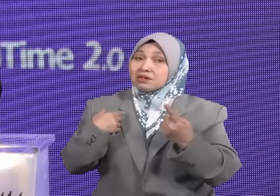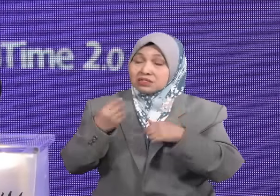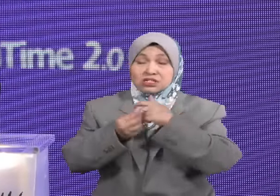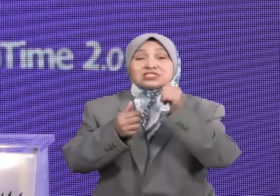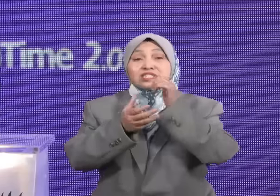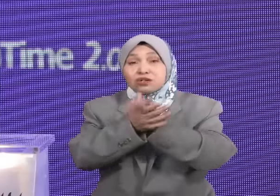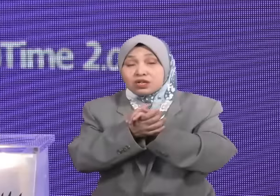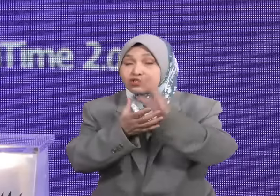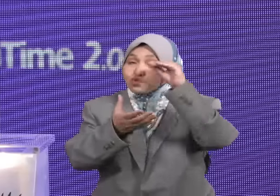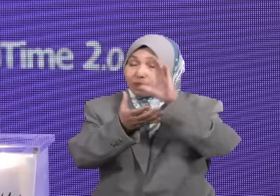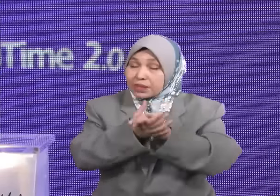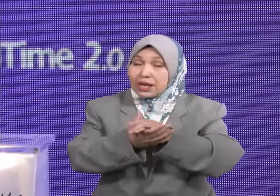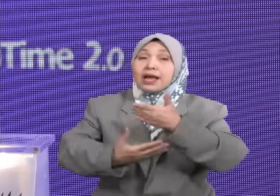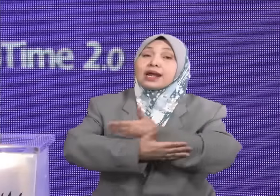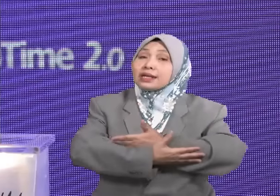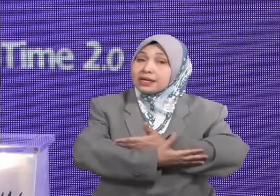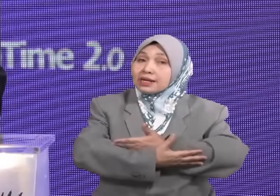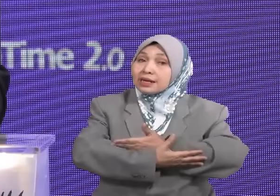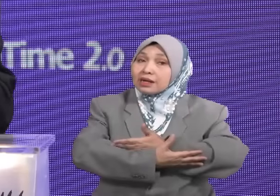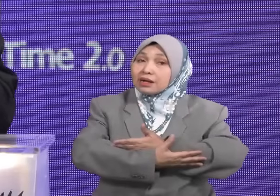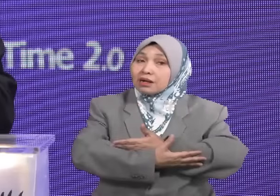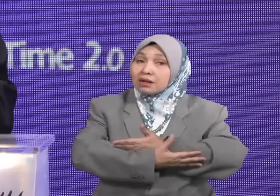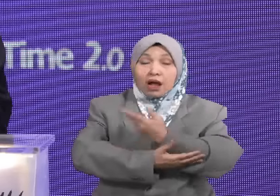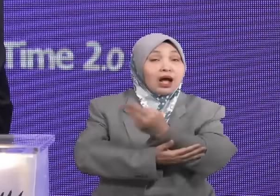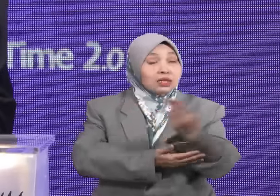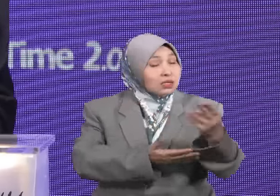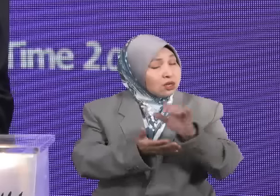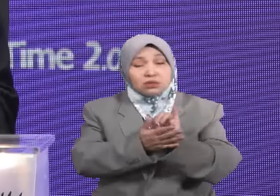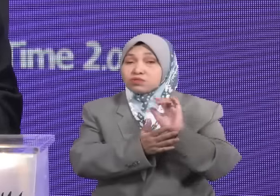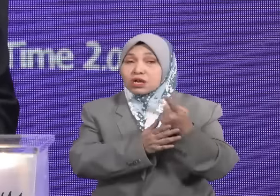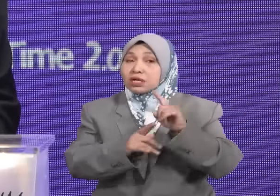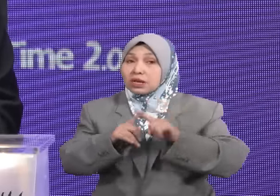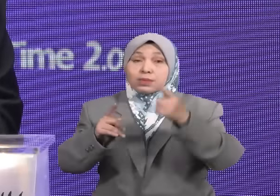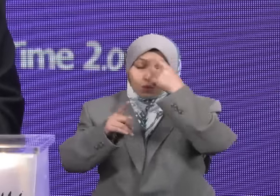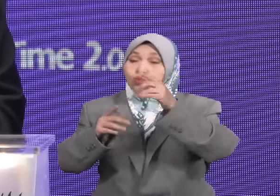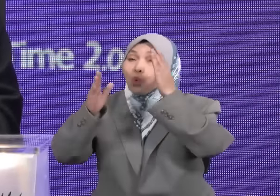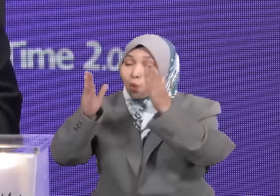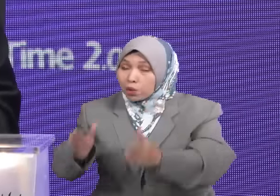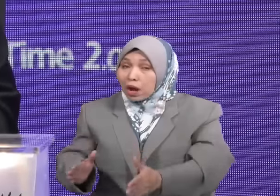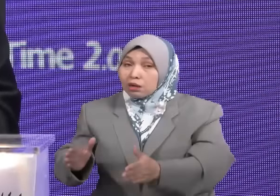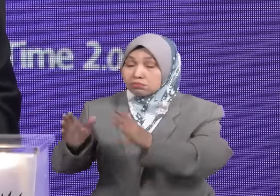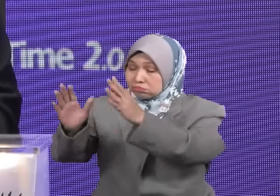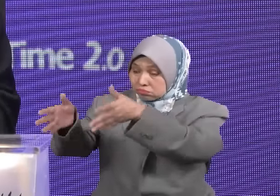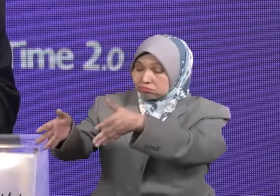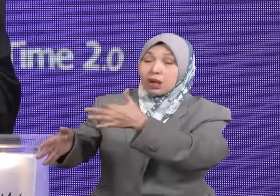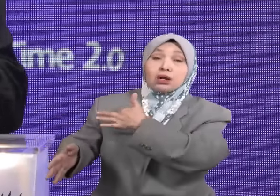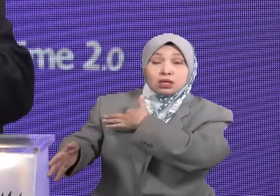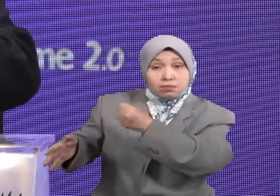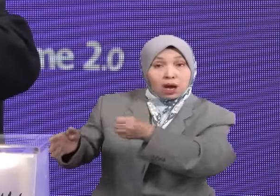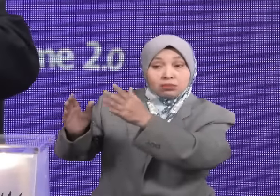dia, suami dia, anak dia, kemudian apa, harta dia. Itu saja. Tetapi bagi orang yang beriman, dia